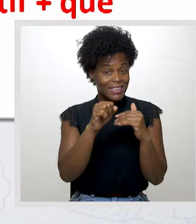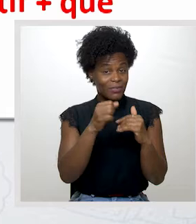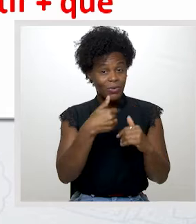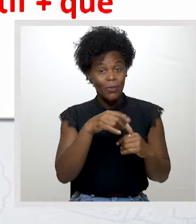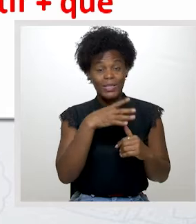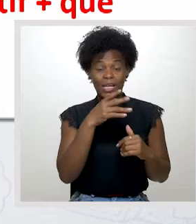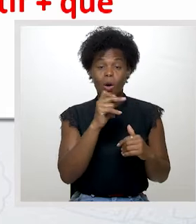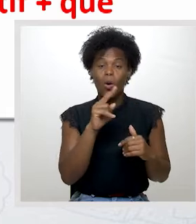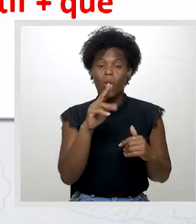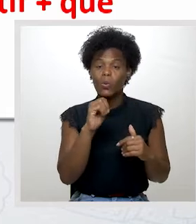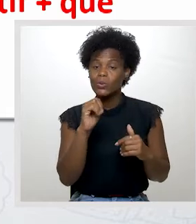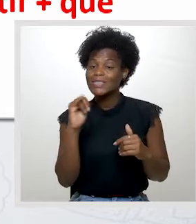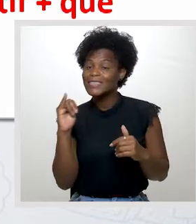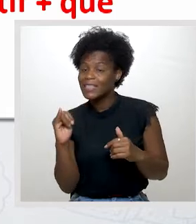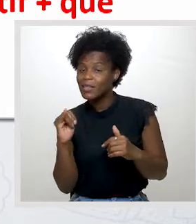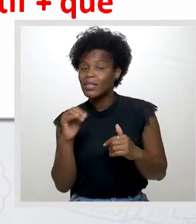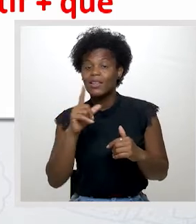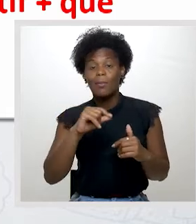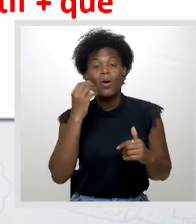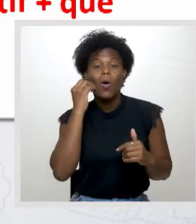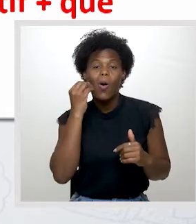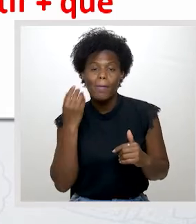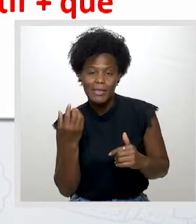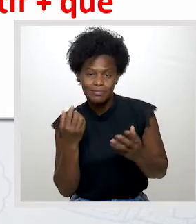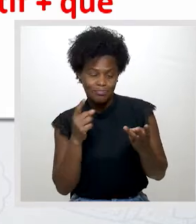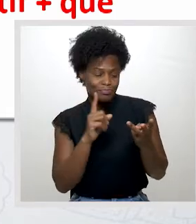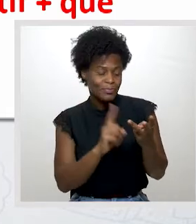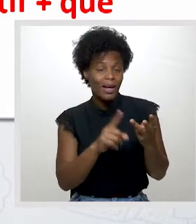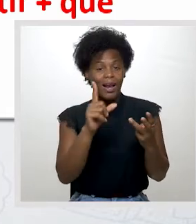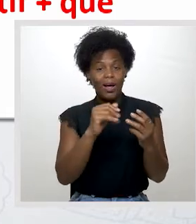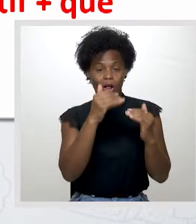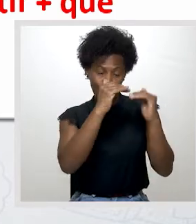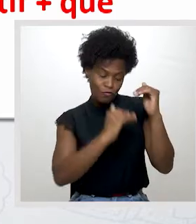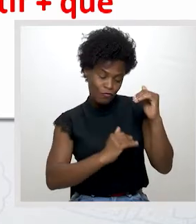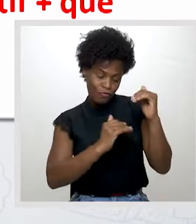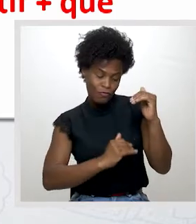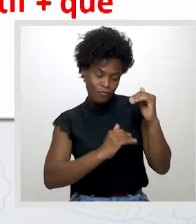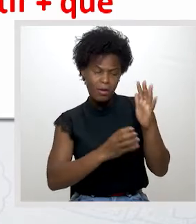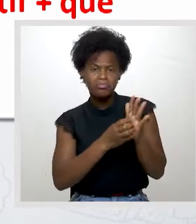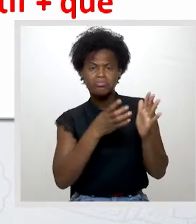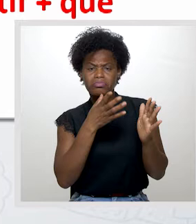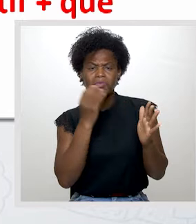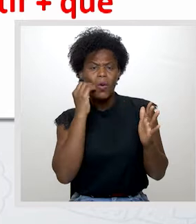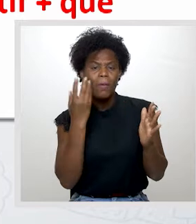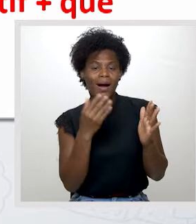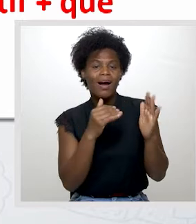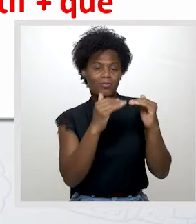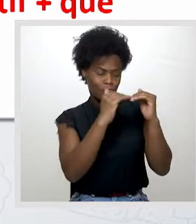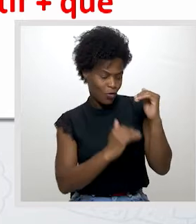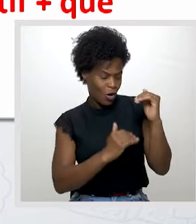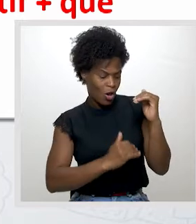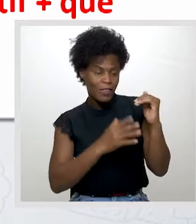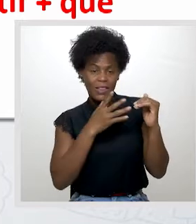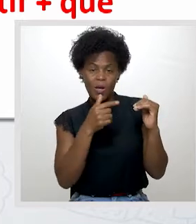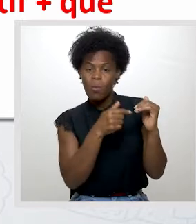dit aussi ou on dit comme. Ou alors l'infériorité, comme on dit? Voilà,